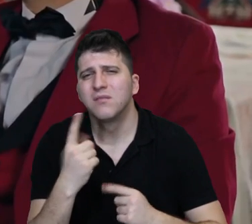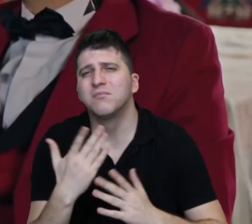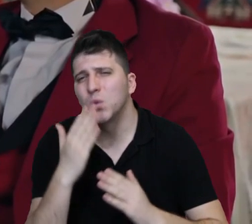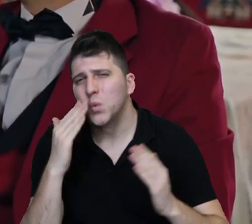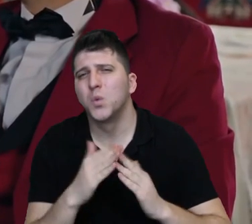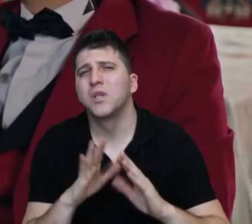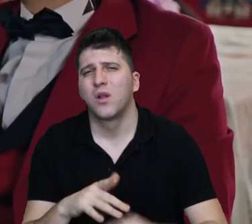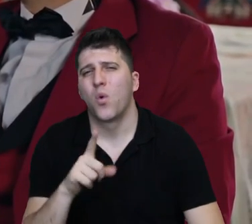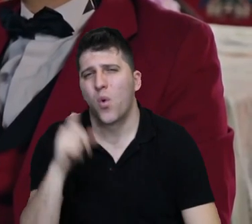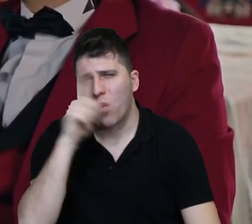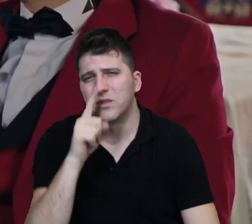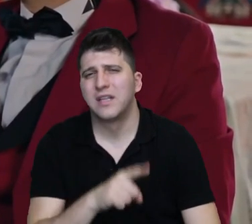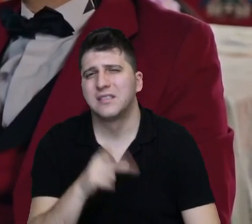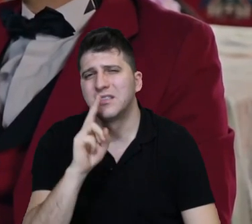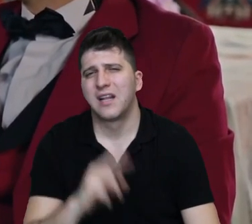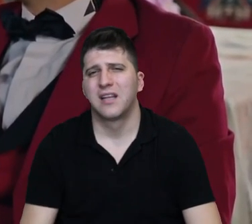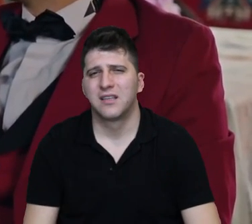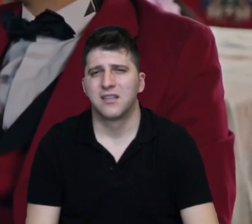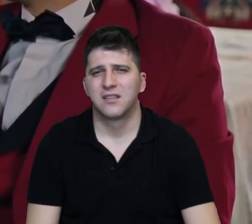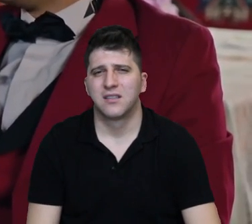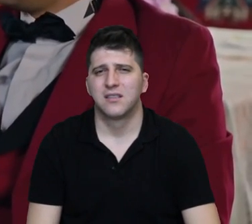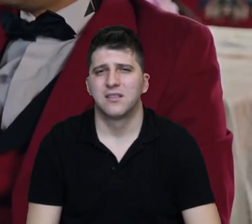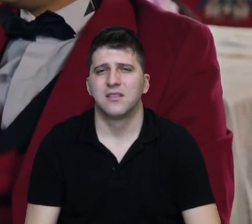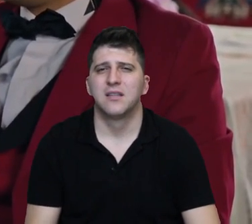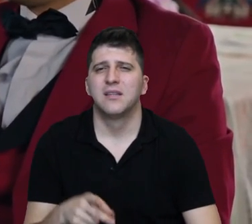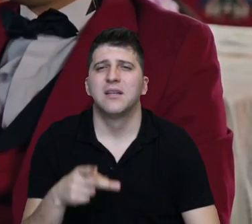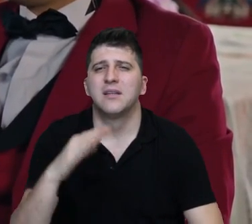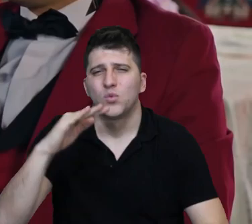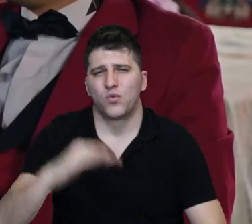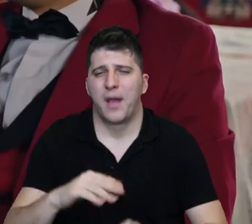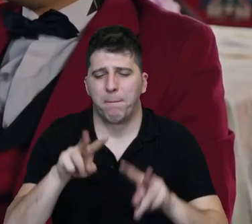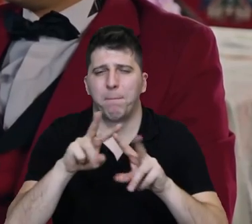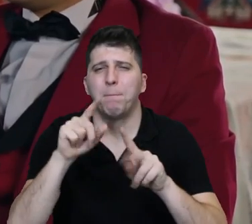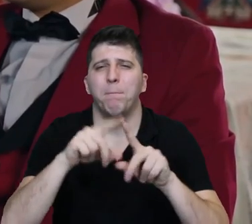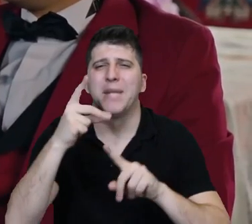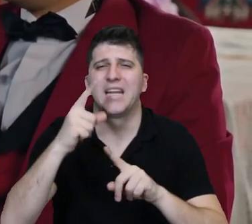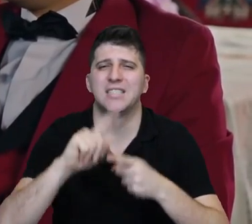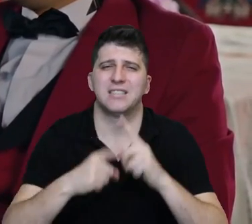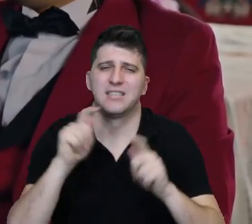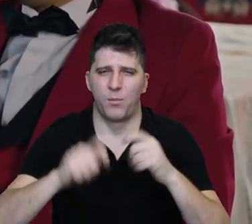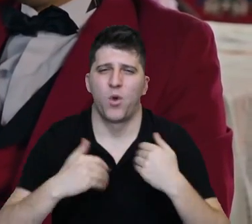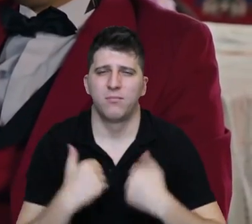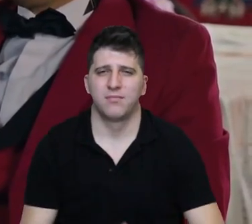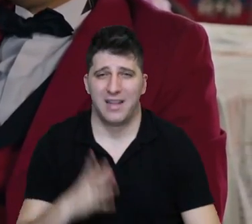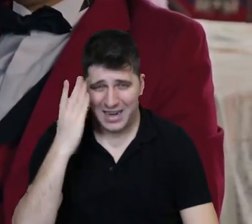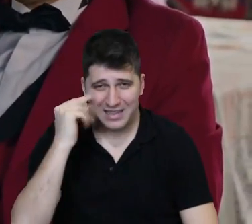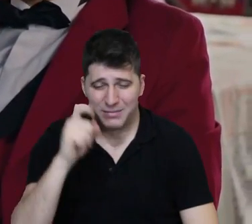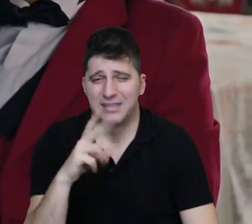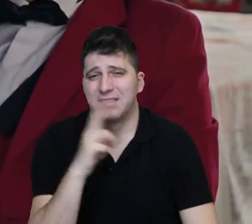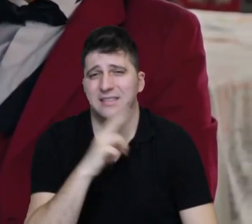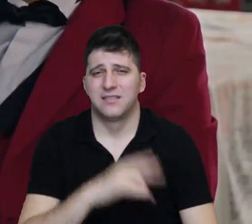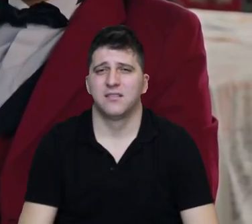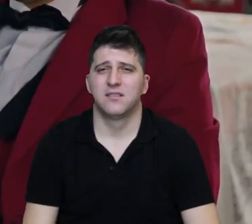geldi galiba. O yüzden seni minicirim yapıyorum. Cheat tax. İsmail